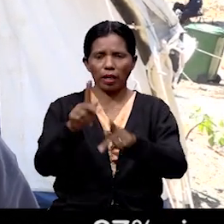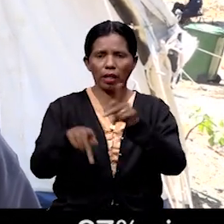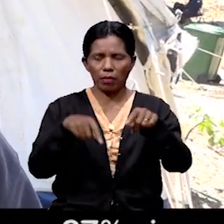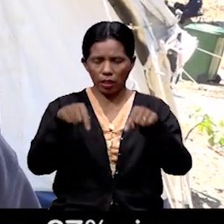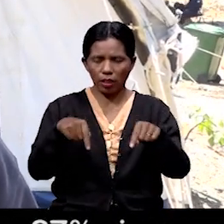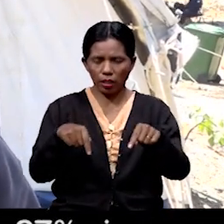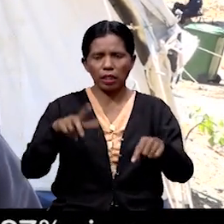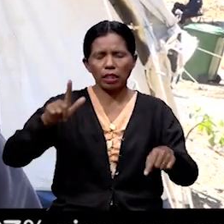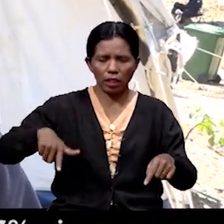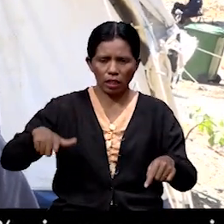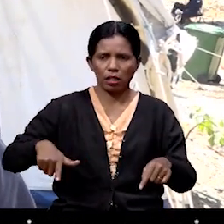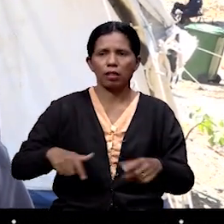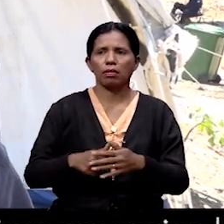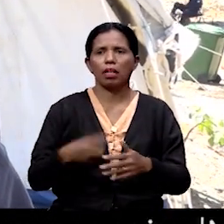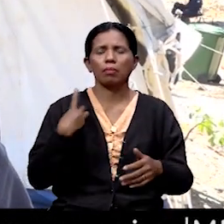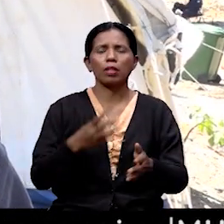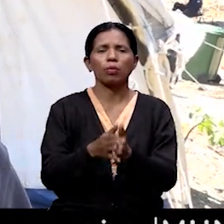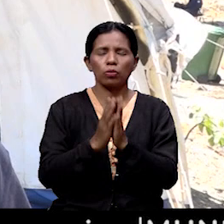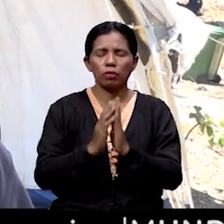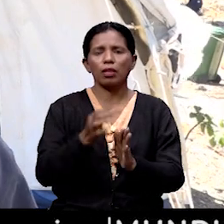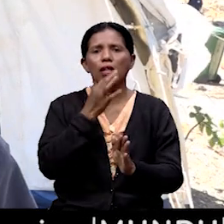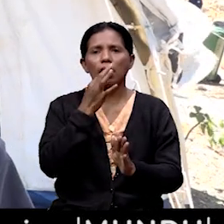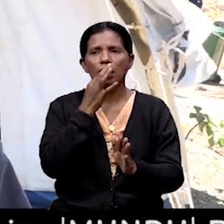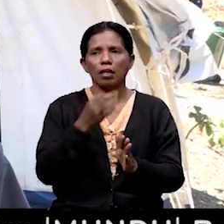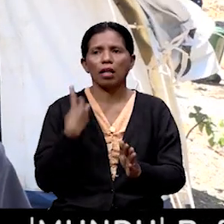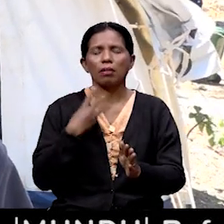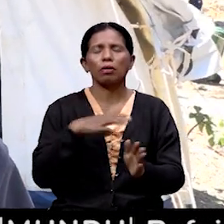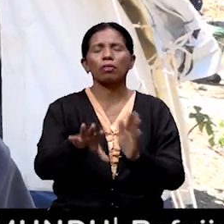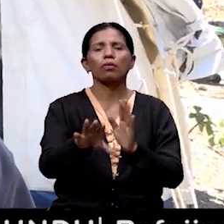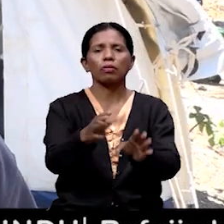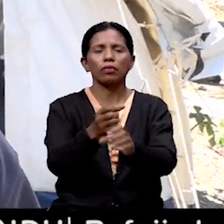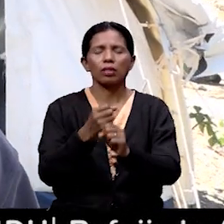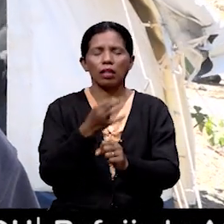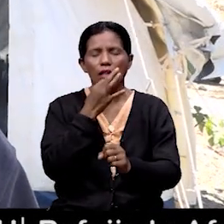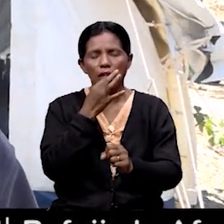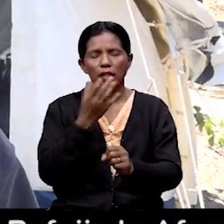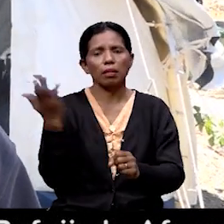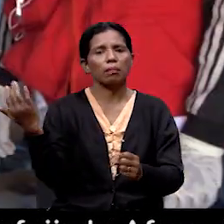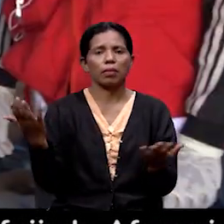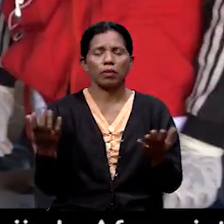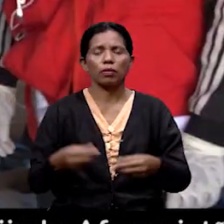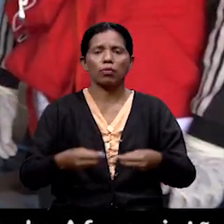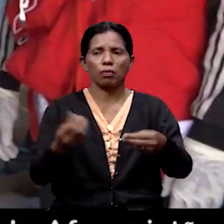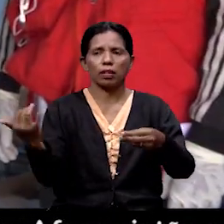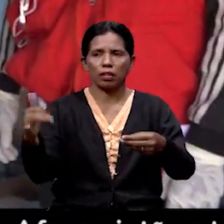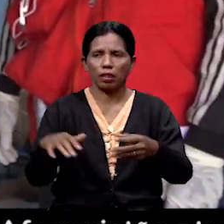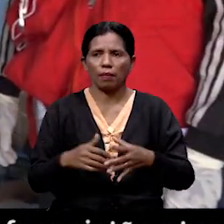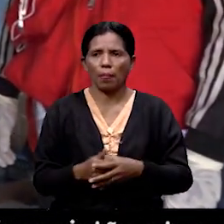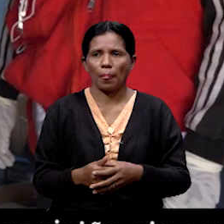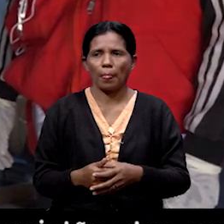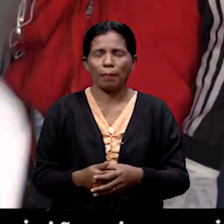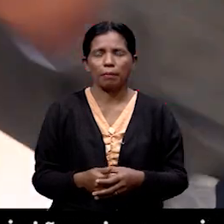tariliu em hene balu izi fale ha hamba ami futi ha hene be mat fobasira sira mo samlah anton dar karve sira